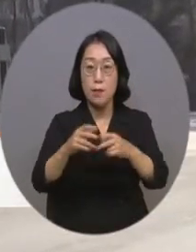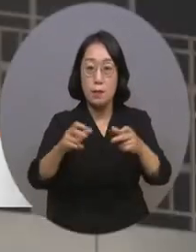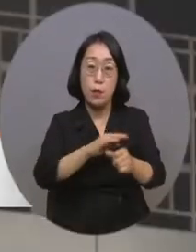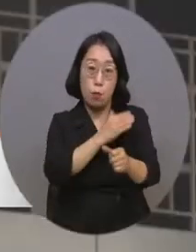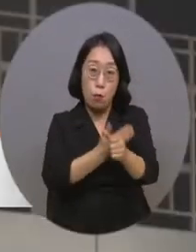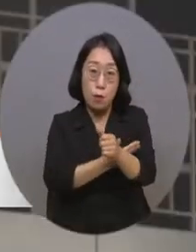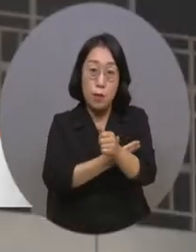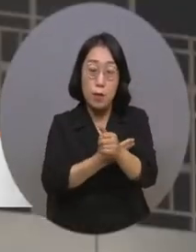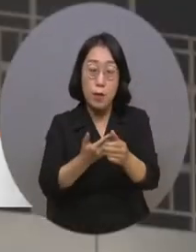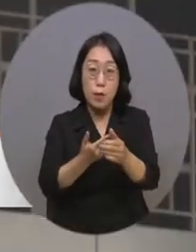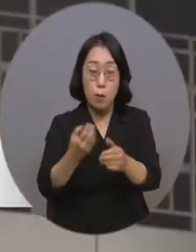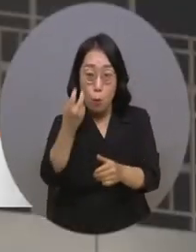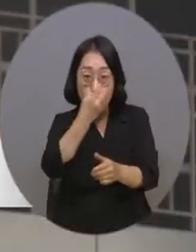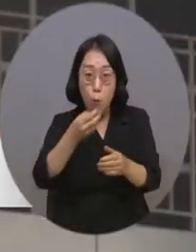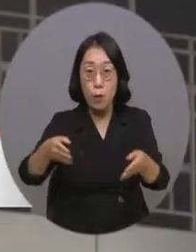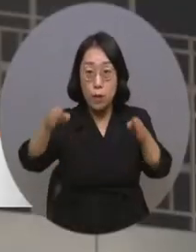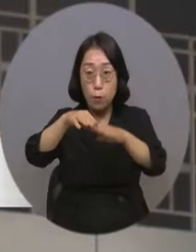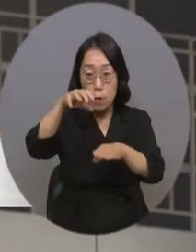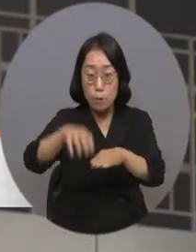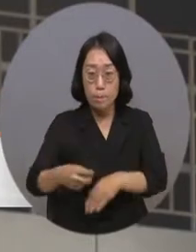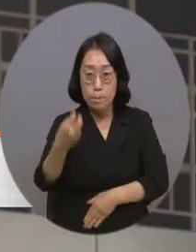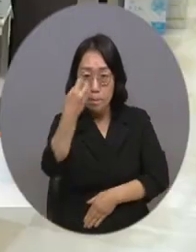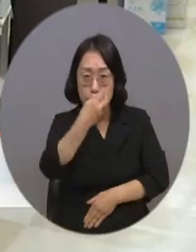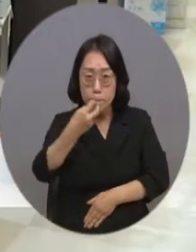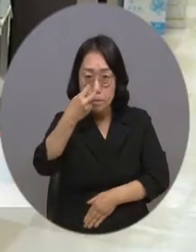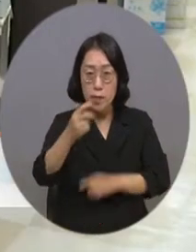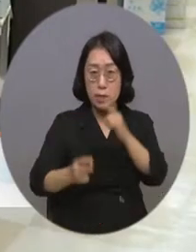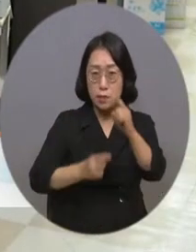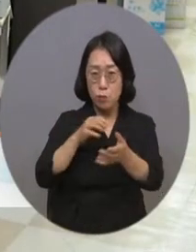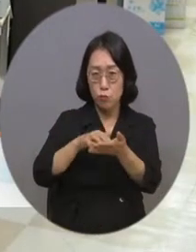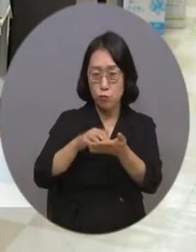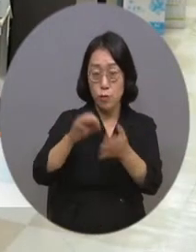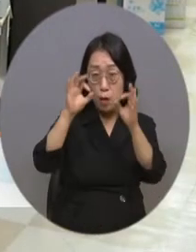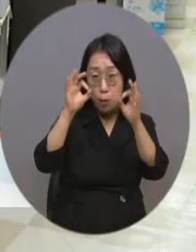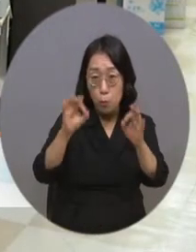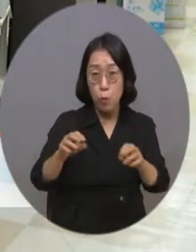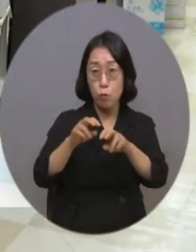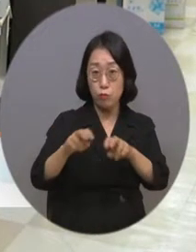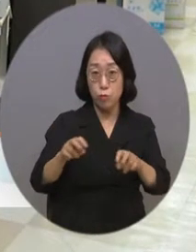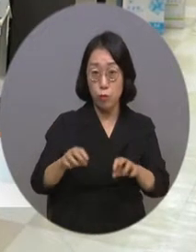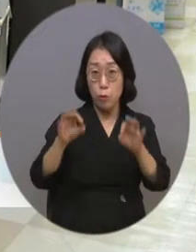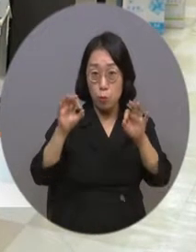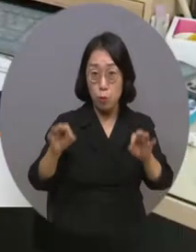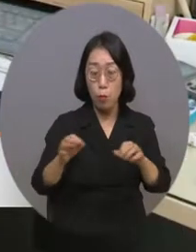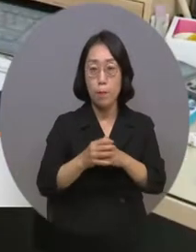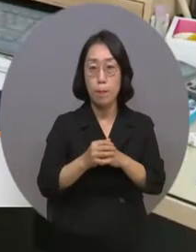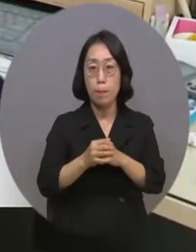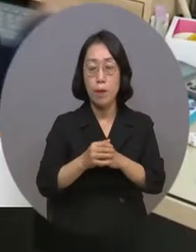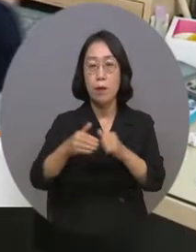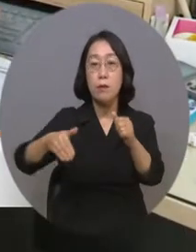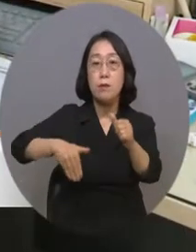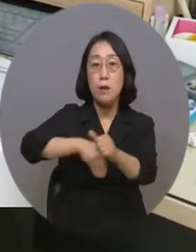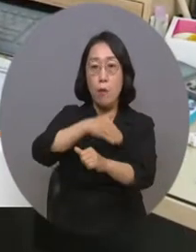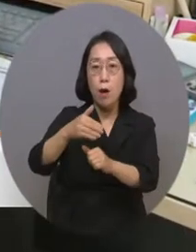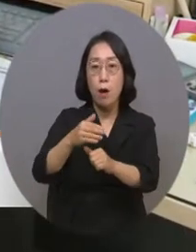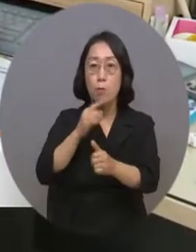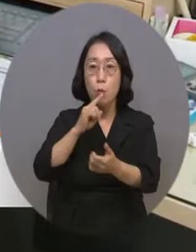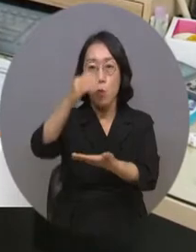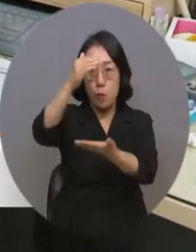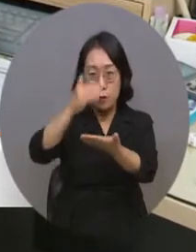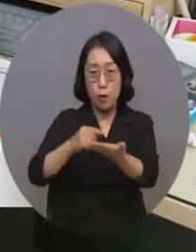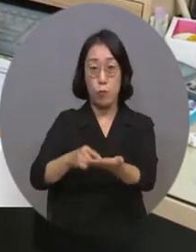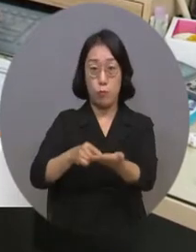중앙장애인권익옹호기관은 지난해 장애인 학대 신고 사례를 분석한 2021년 장애인 학대 현황 보고서를